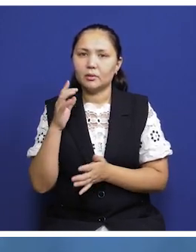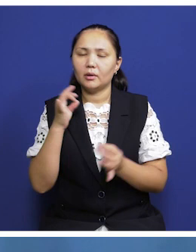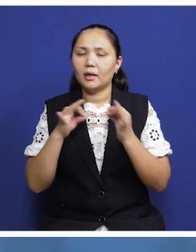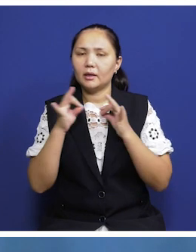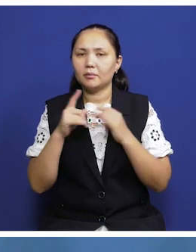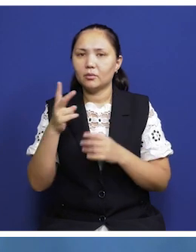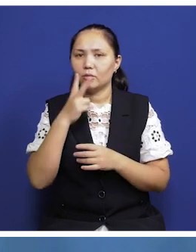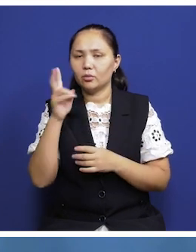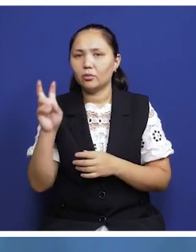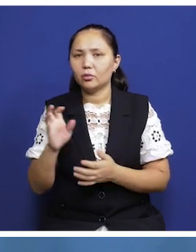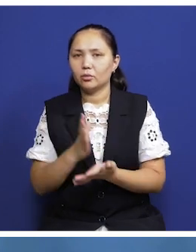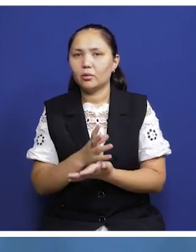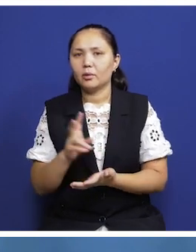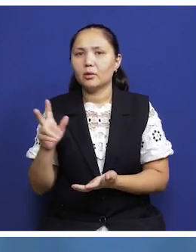отырсыздар.